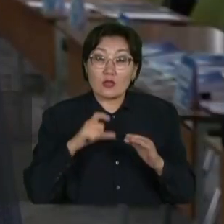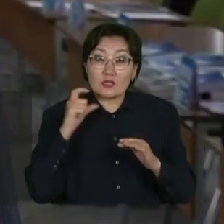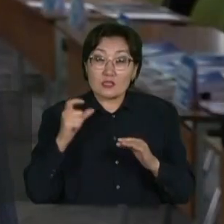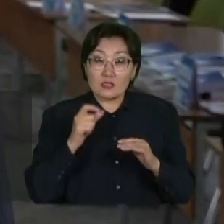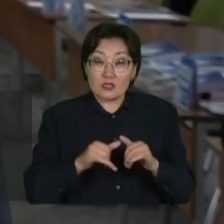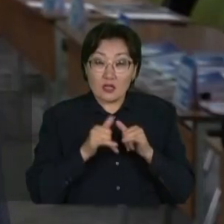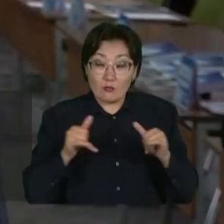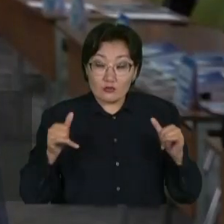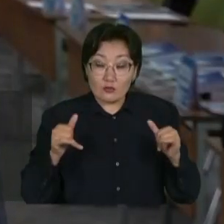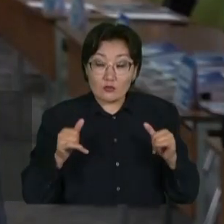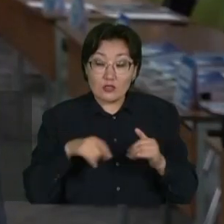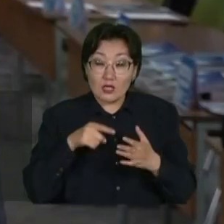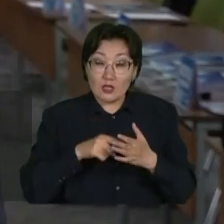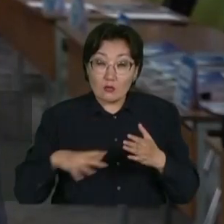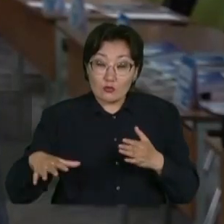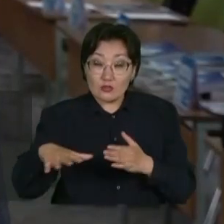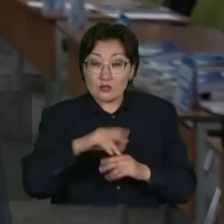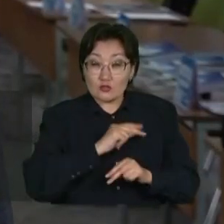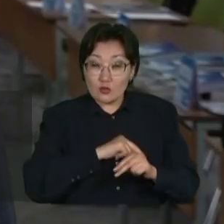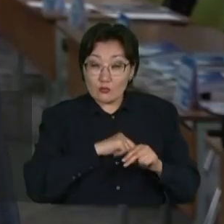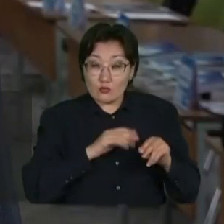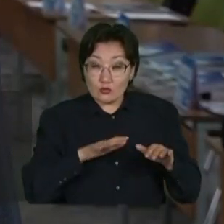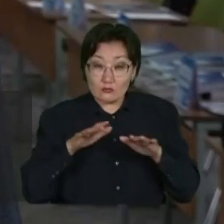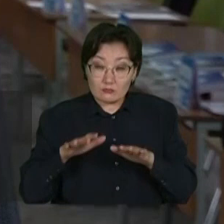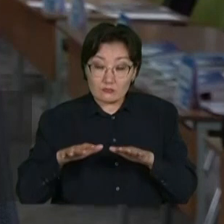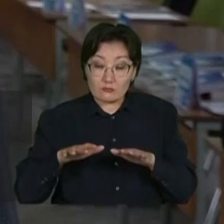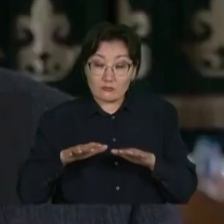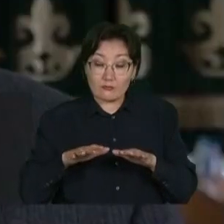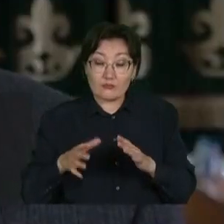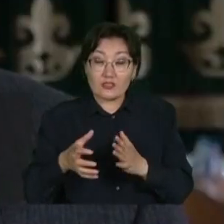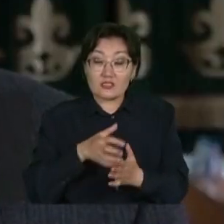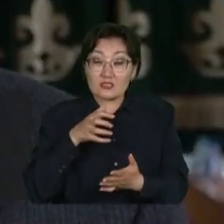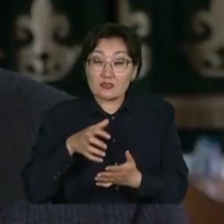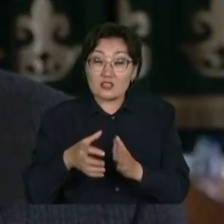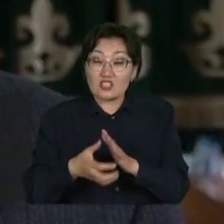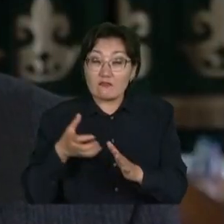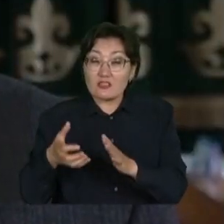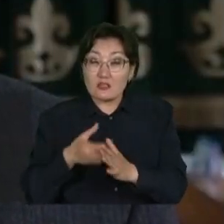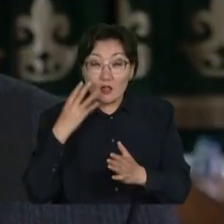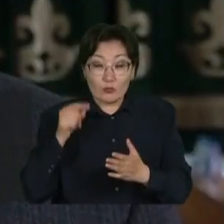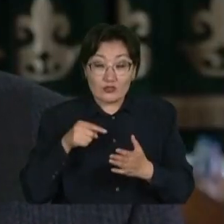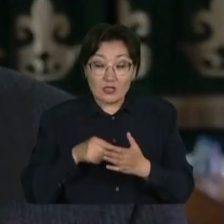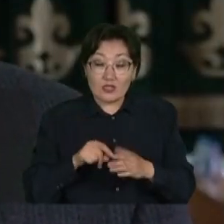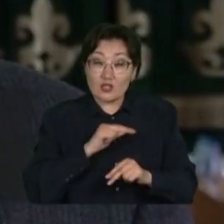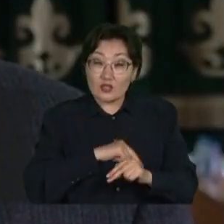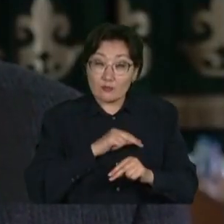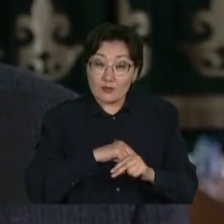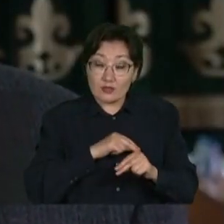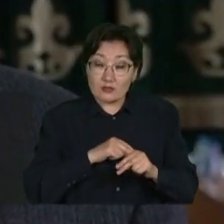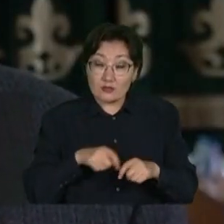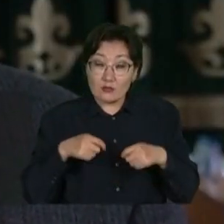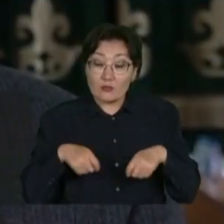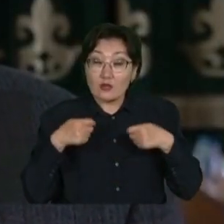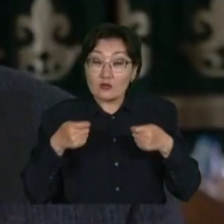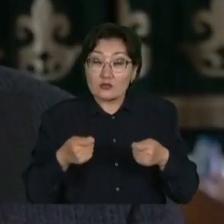дамыту деген сияқты, мына қала бойынша жұмыс орындарды дефицит Алматы қаласы еңбек нарығында